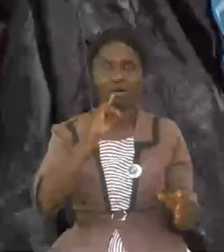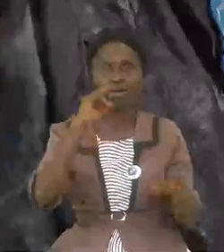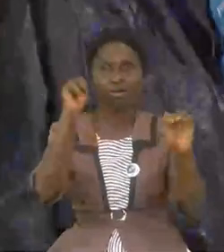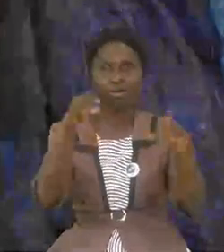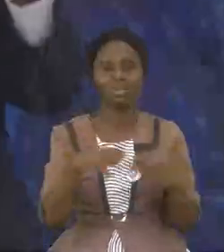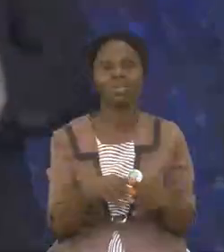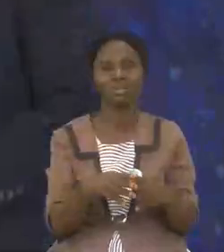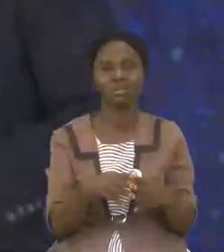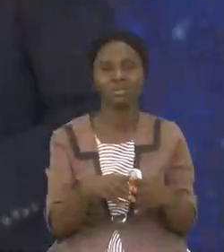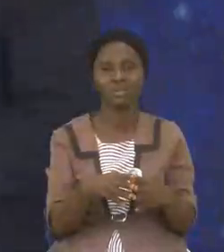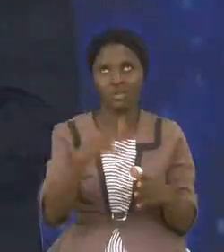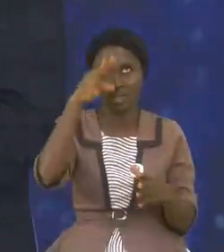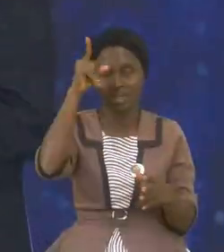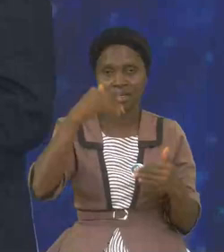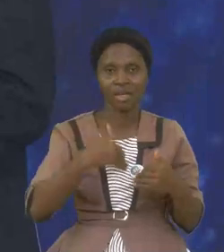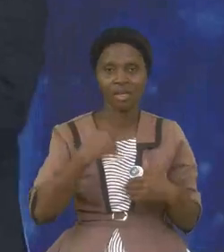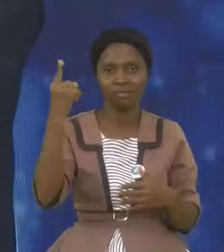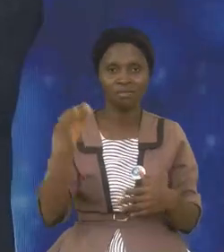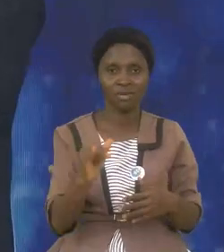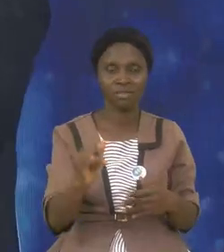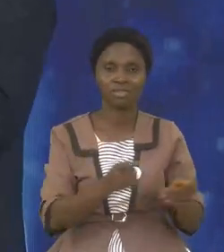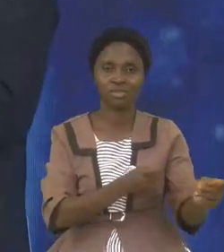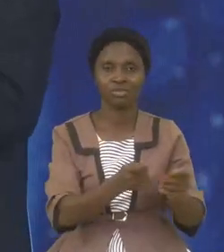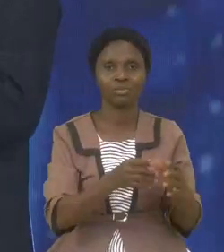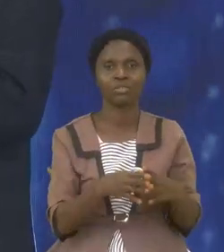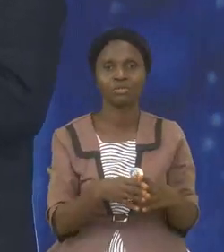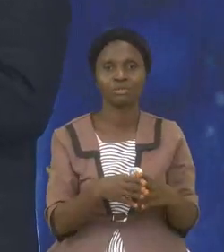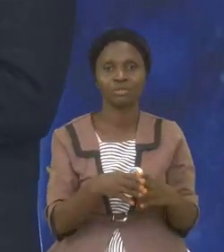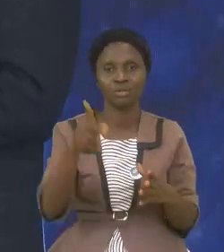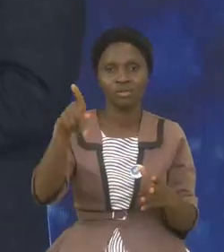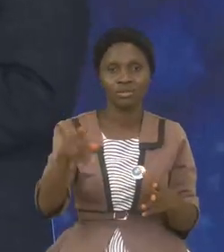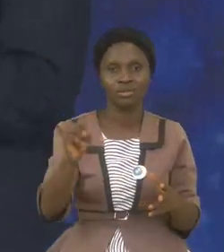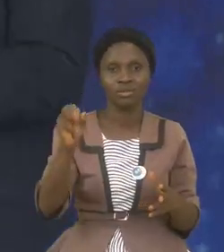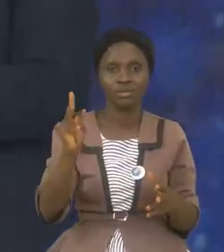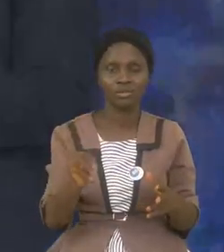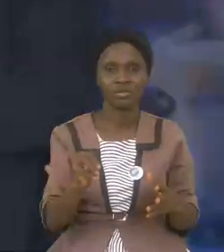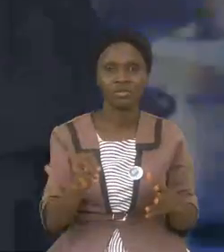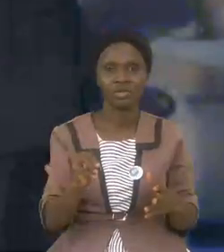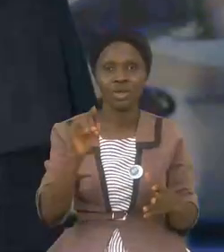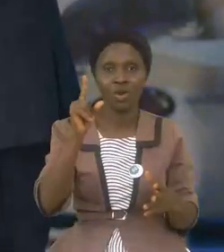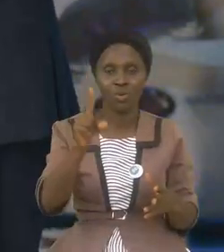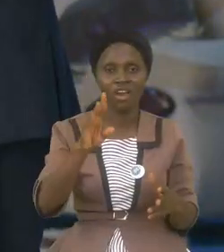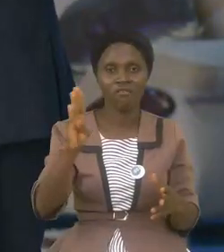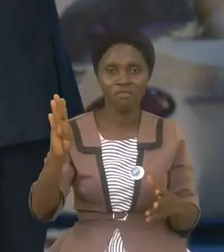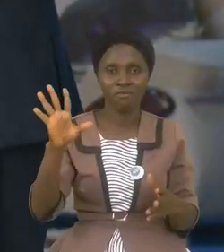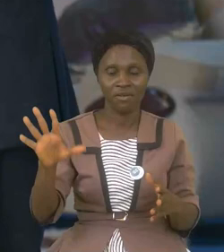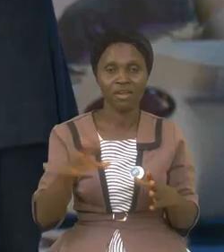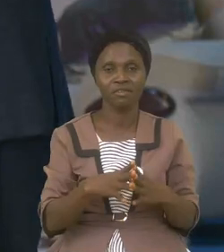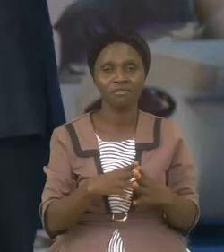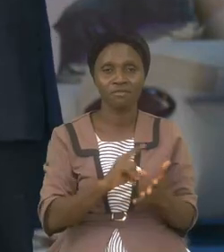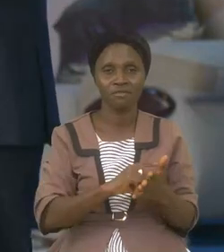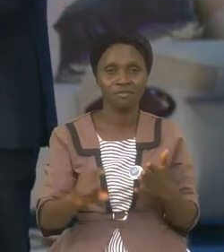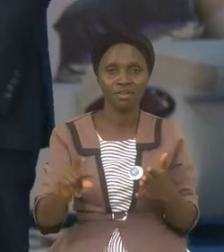est capable. Il a la puissance, la domination éternelle.